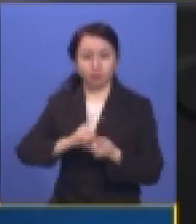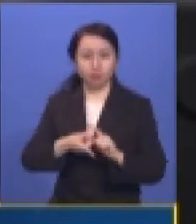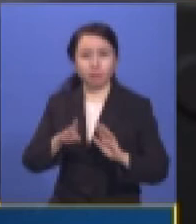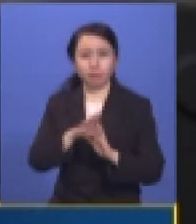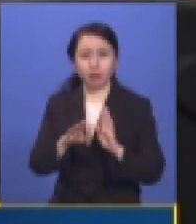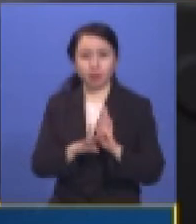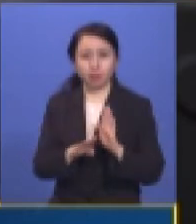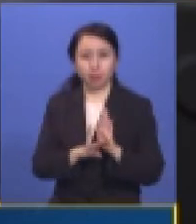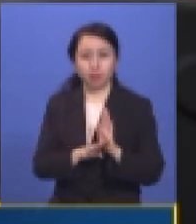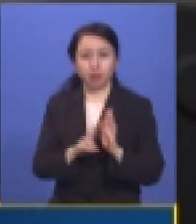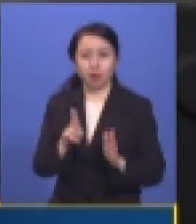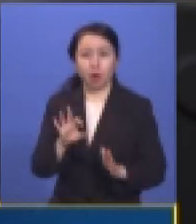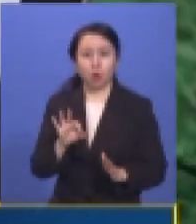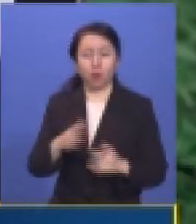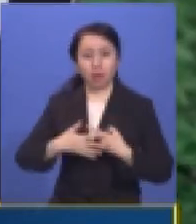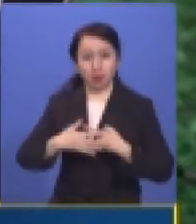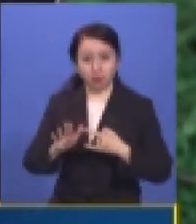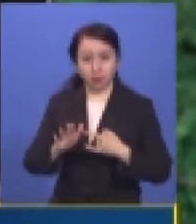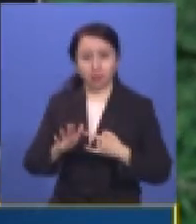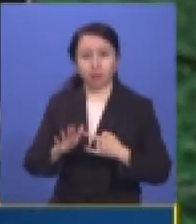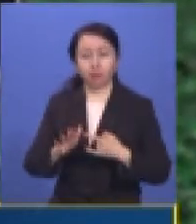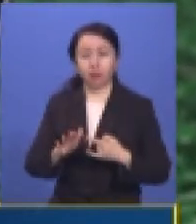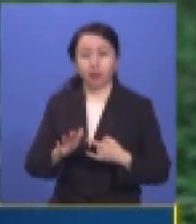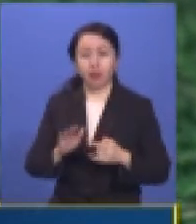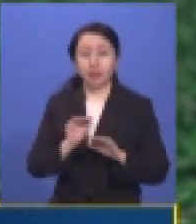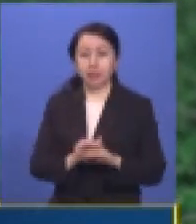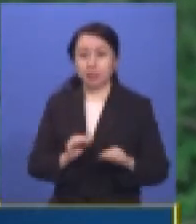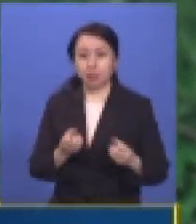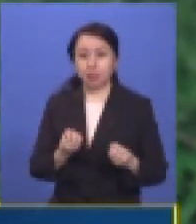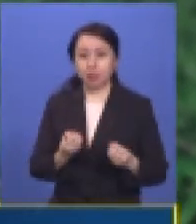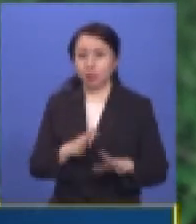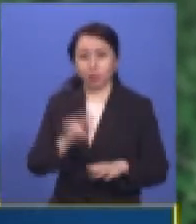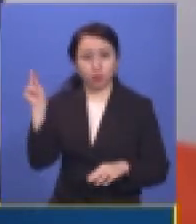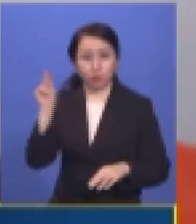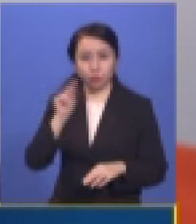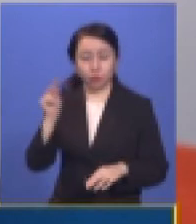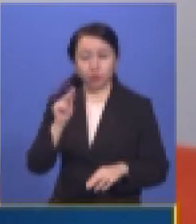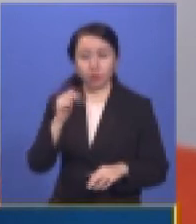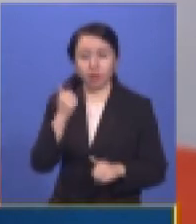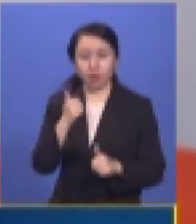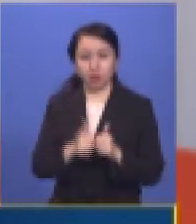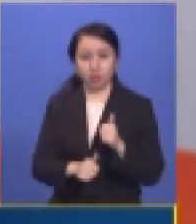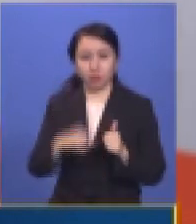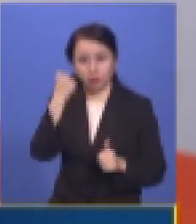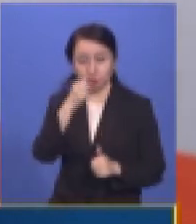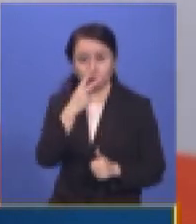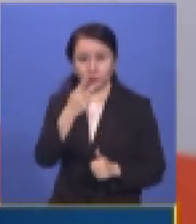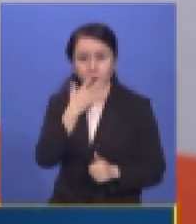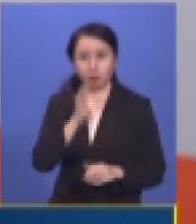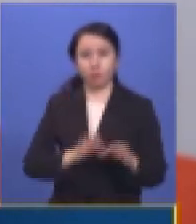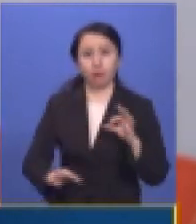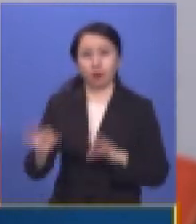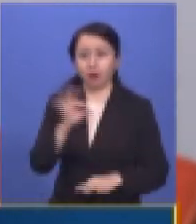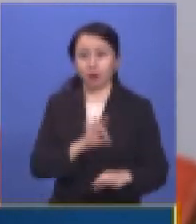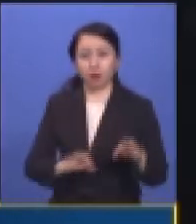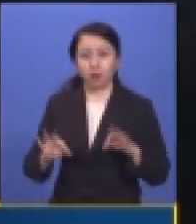ключ для открытия домофона. Во дворце школьников дети не просто изучают конструкторы, каждый в конце года должен показать свой проект. Это